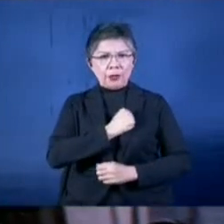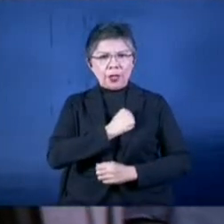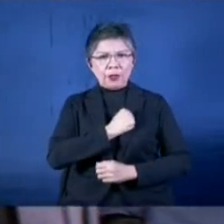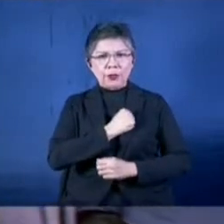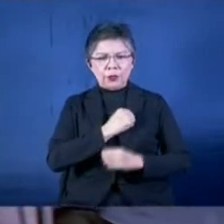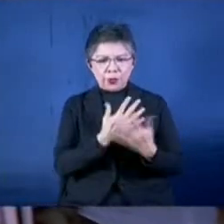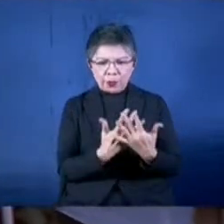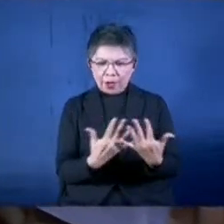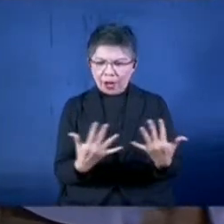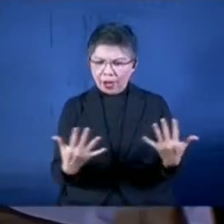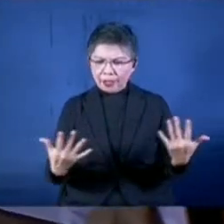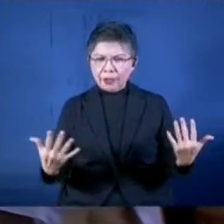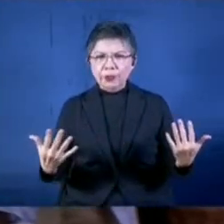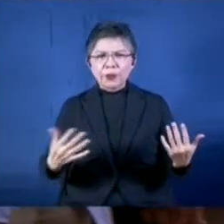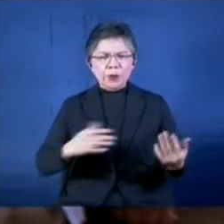bangsaku